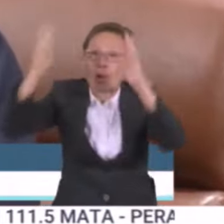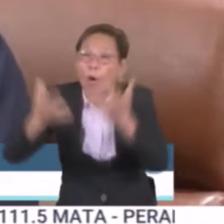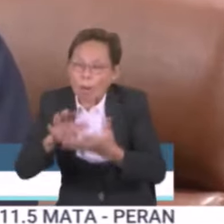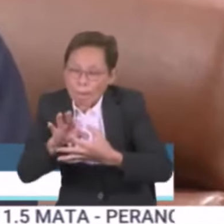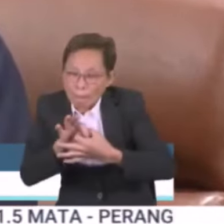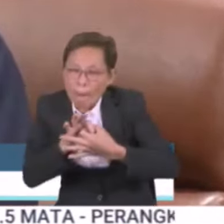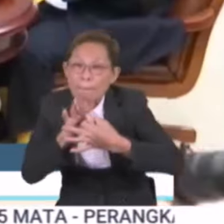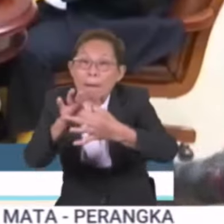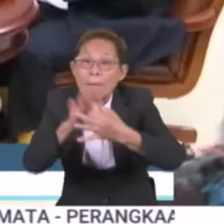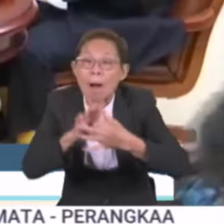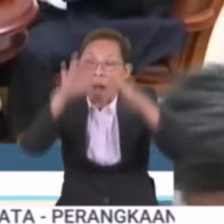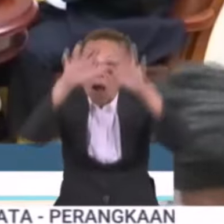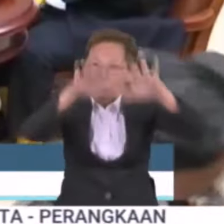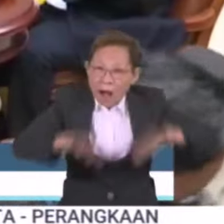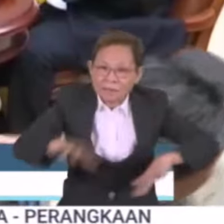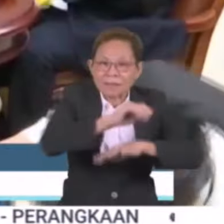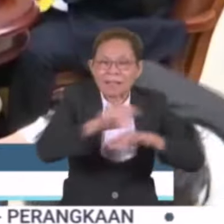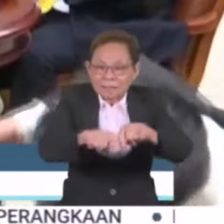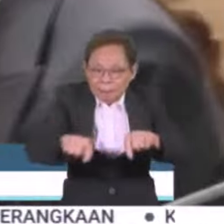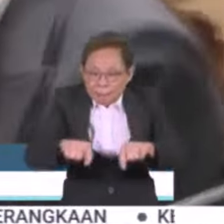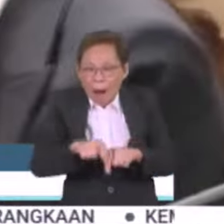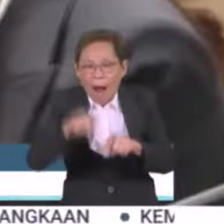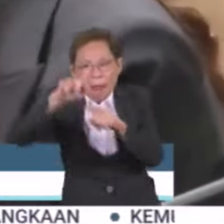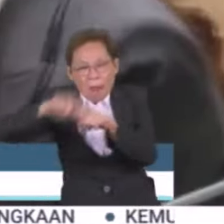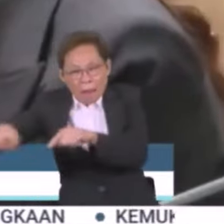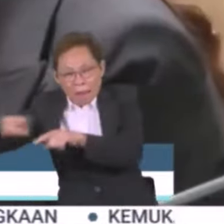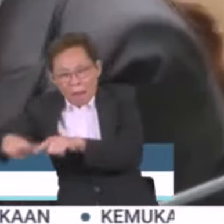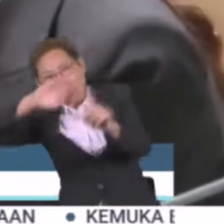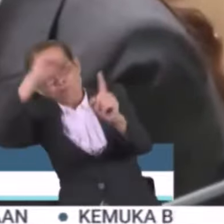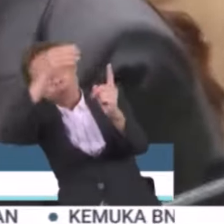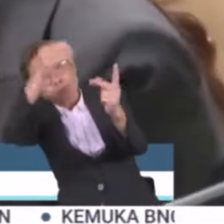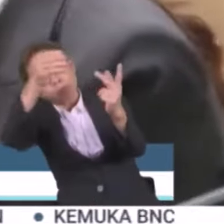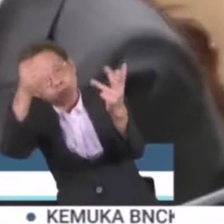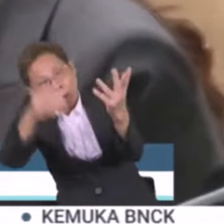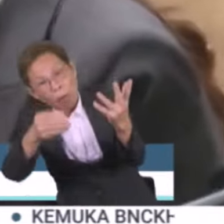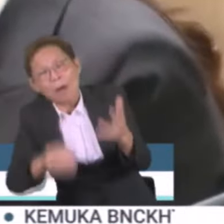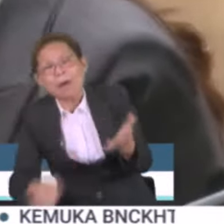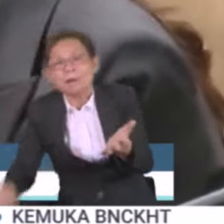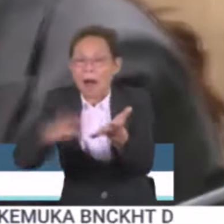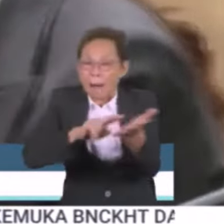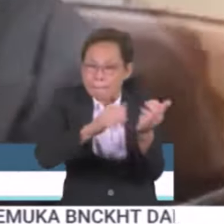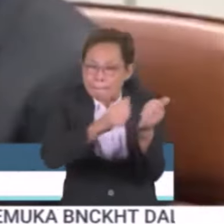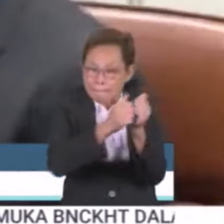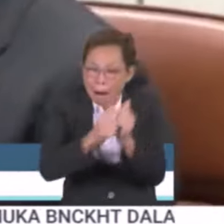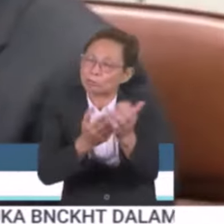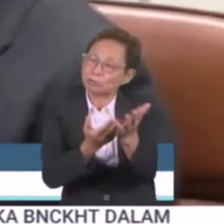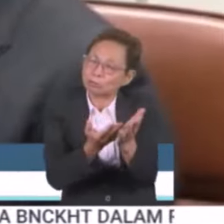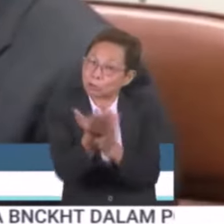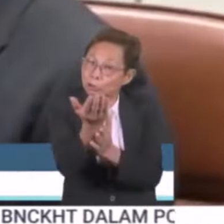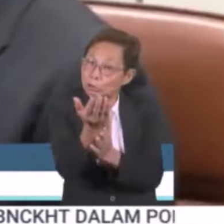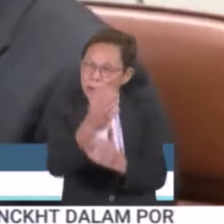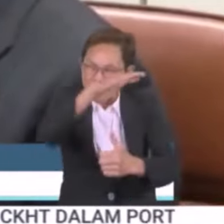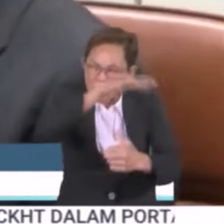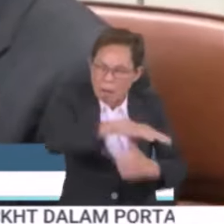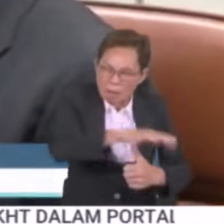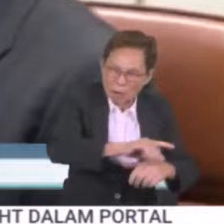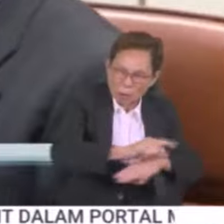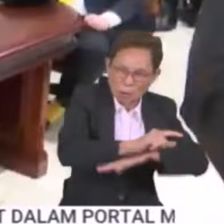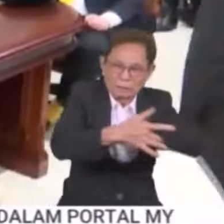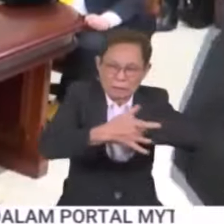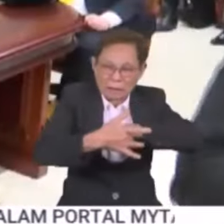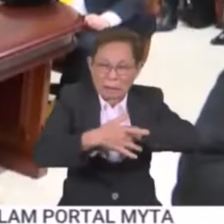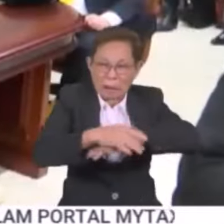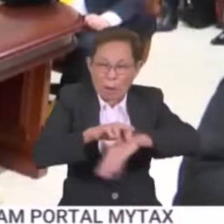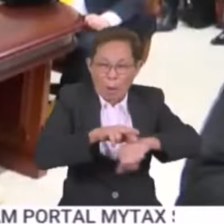melalui kerjasama dalam ASEAN serta platform mempelbagai hala lain. Kenyataan bersama itu seterusnya mengecam penggunaan